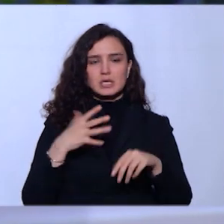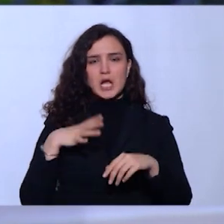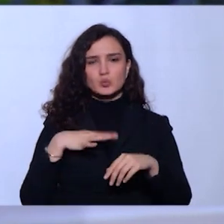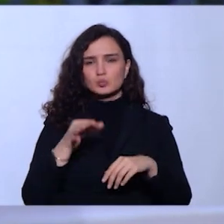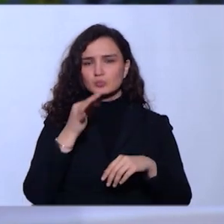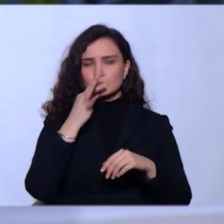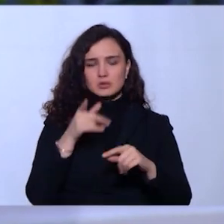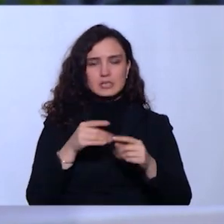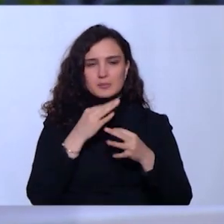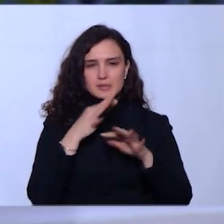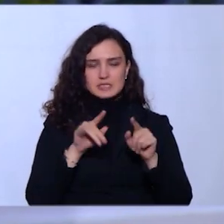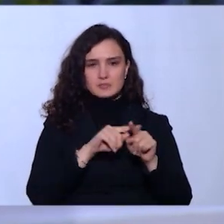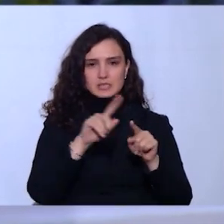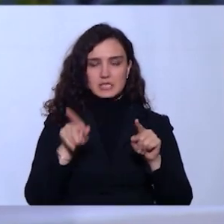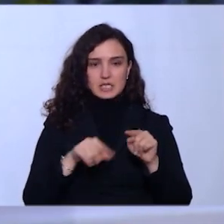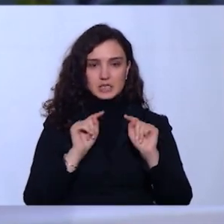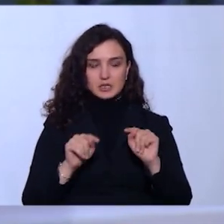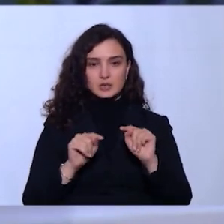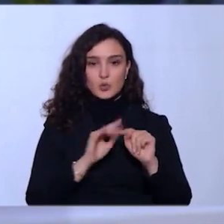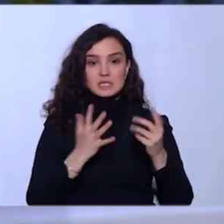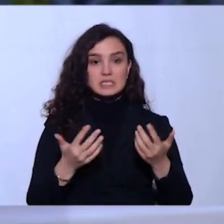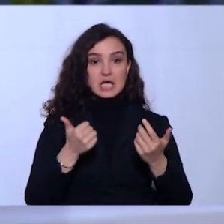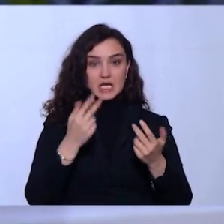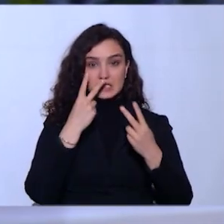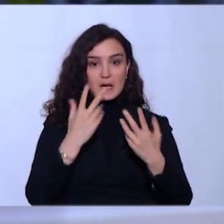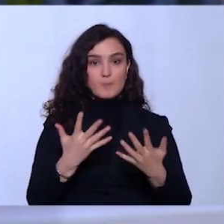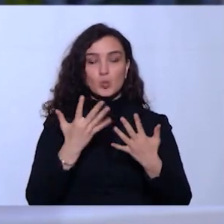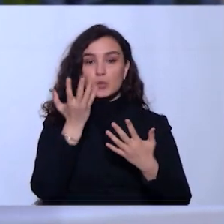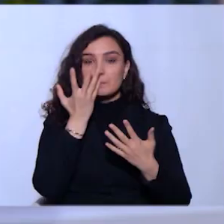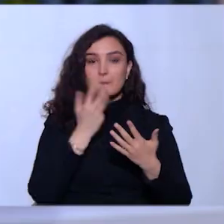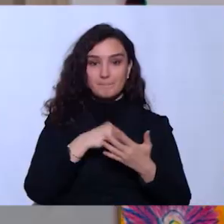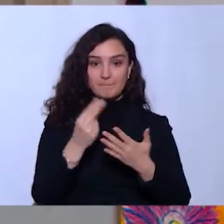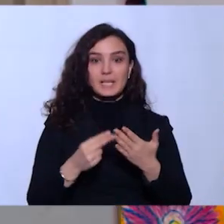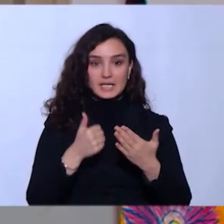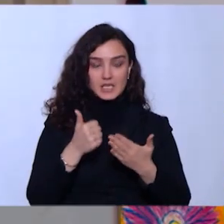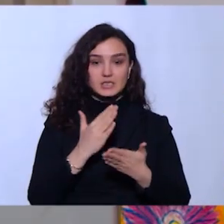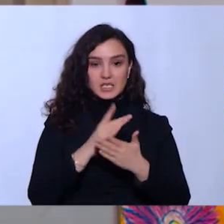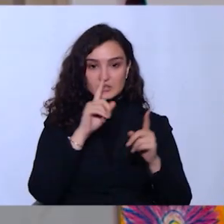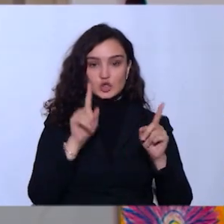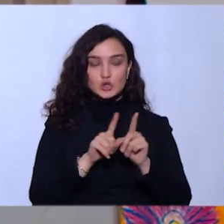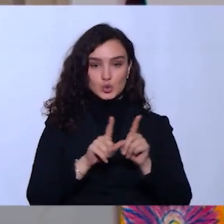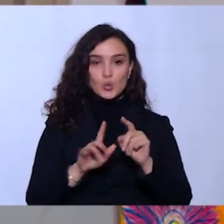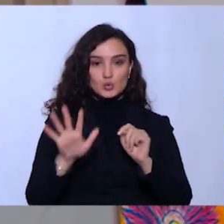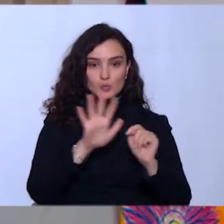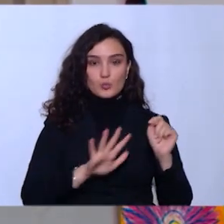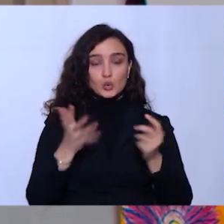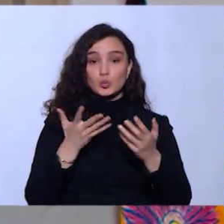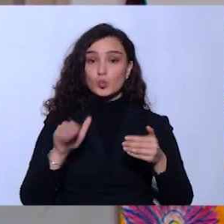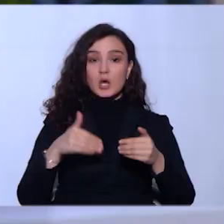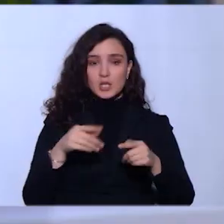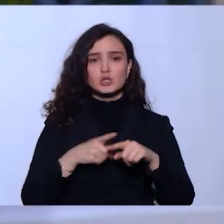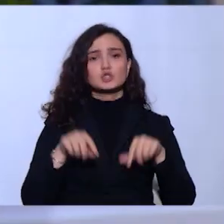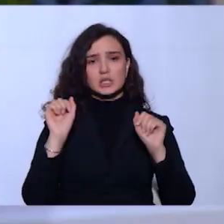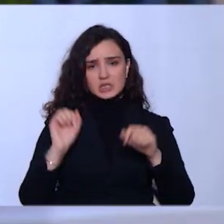ქართულენოვანიც აიღოთ ნებისმიერი, რომელიც კარგად გამოიყურება, რაღაცა ფერი აქვს, ხო, კარგი თვითონ ფონისთვის. თუ არ არის ამ ფერი,